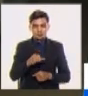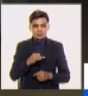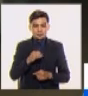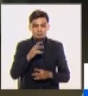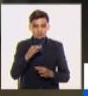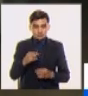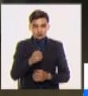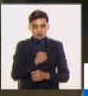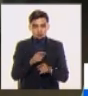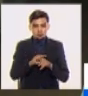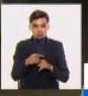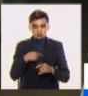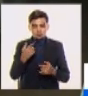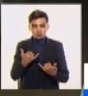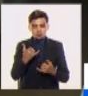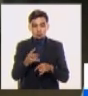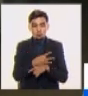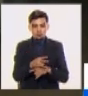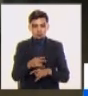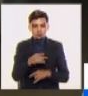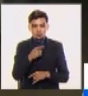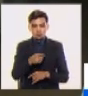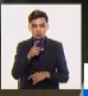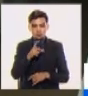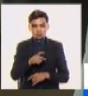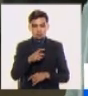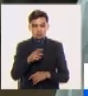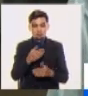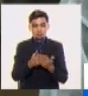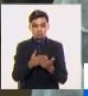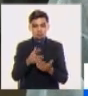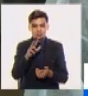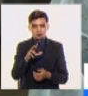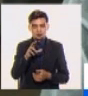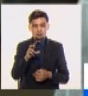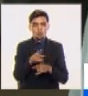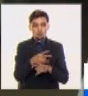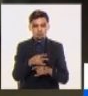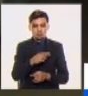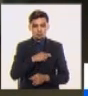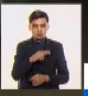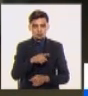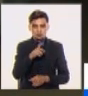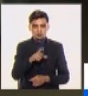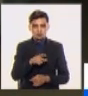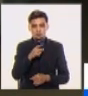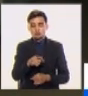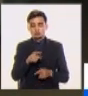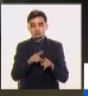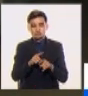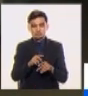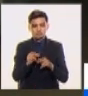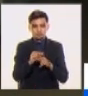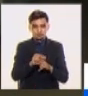Но, к сожалению, сегодня ночью, где-то около 3 часов ночи, пациент погиб, несмотря на